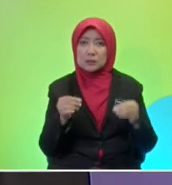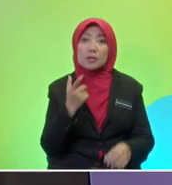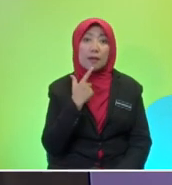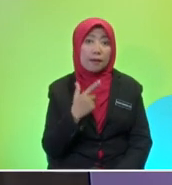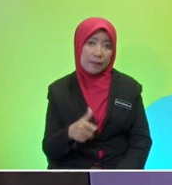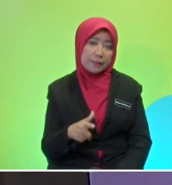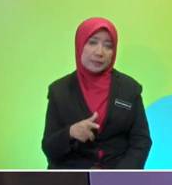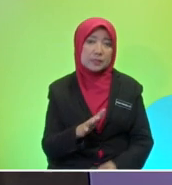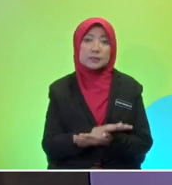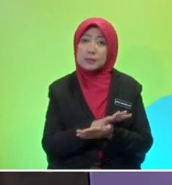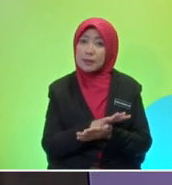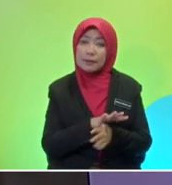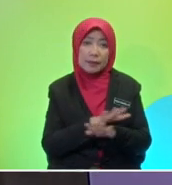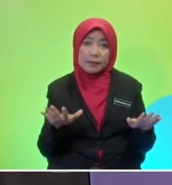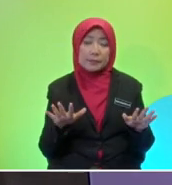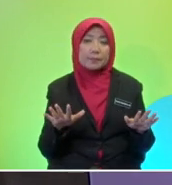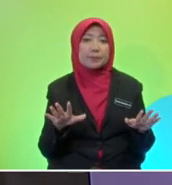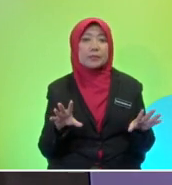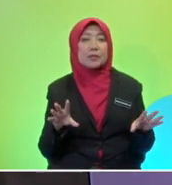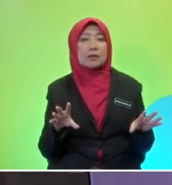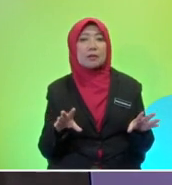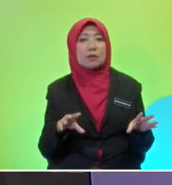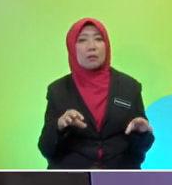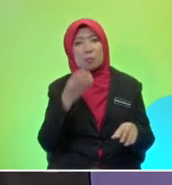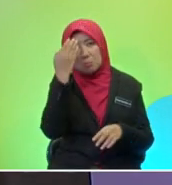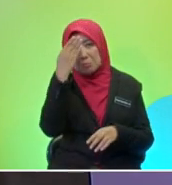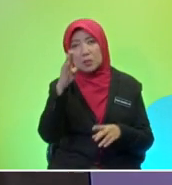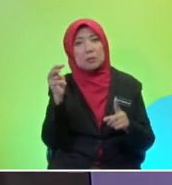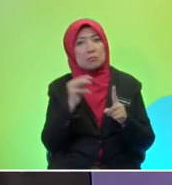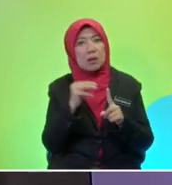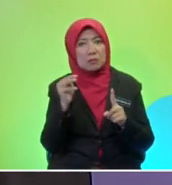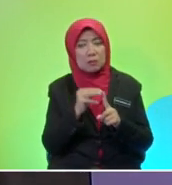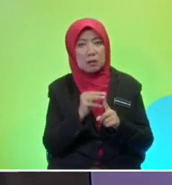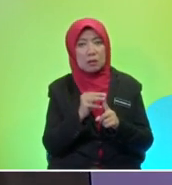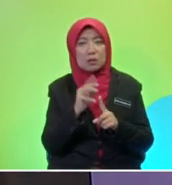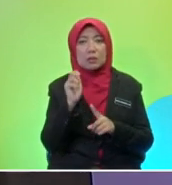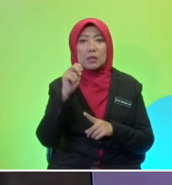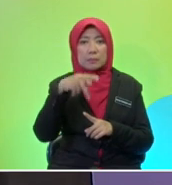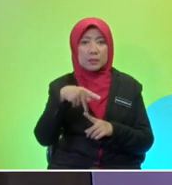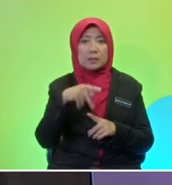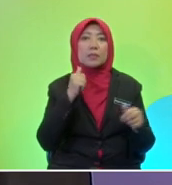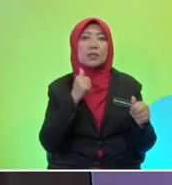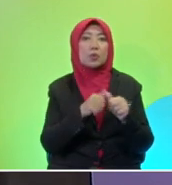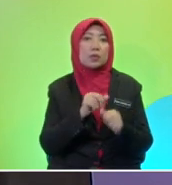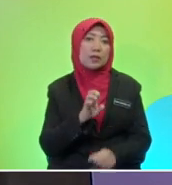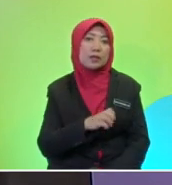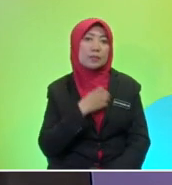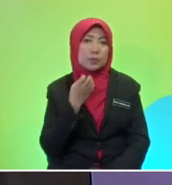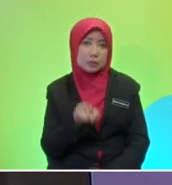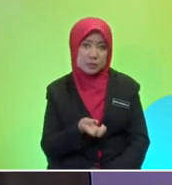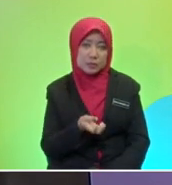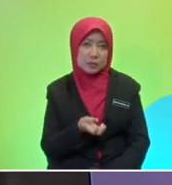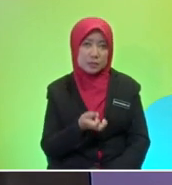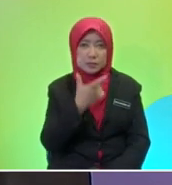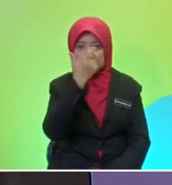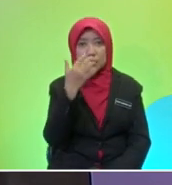jangan ulas Jangan beri makan sesuai tadi Jangan beri TV berdasarkan emosi kita kita rasa suka tuh